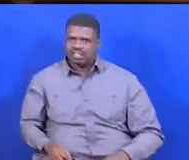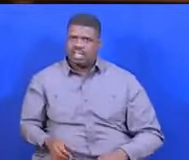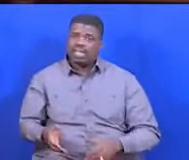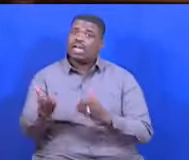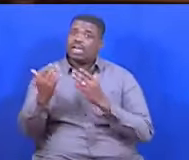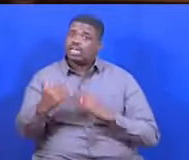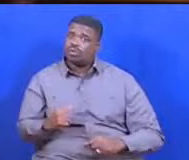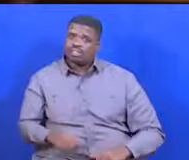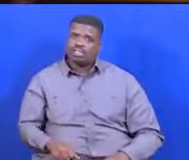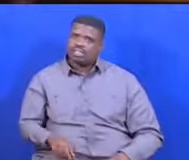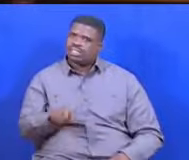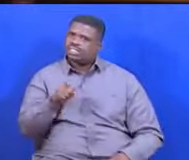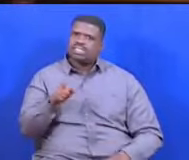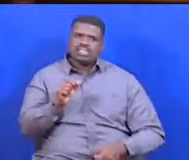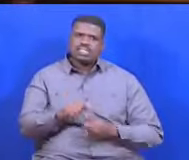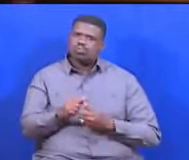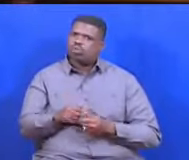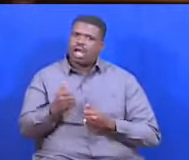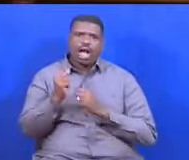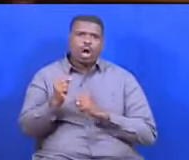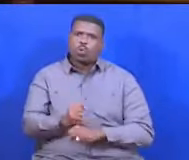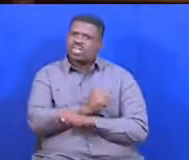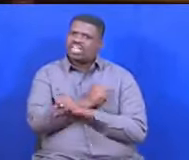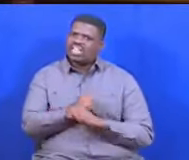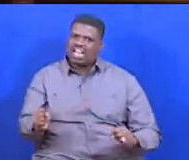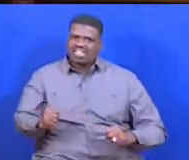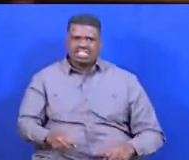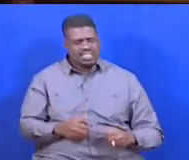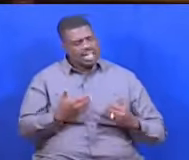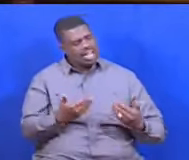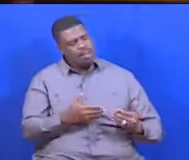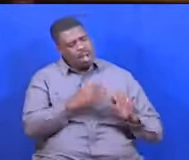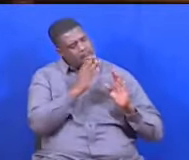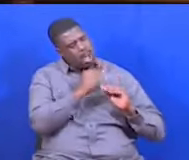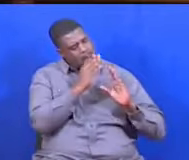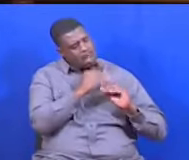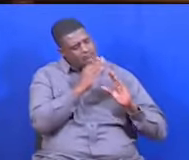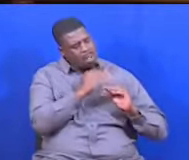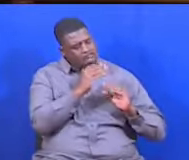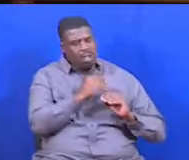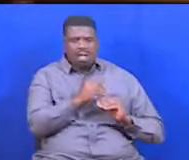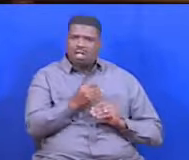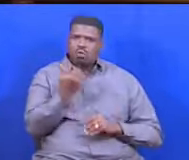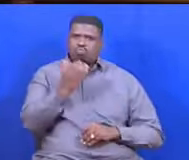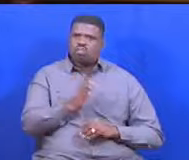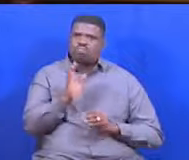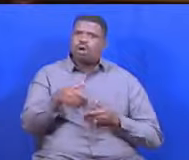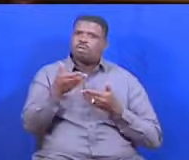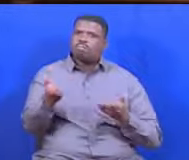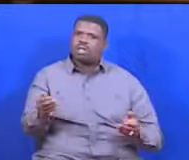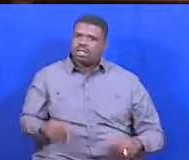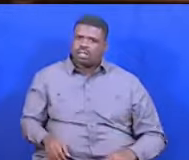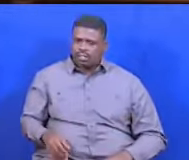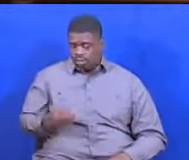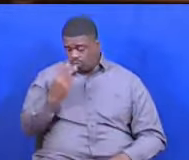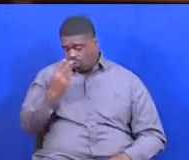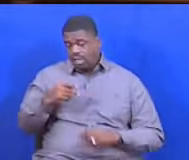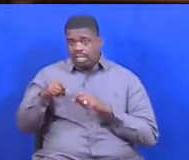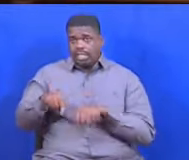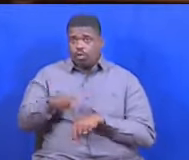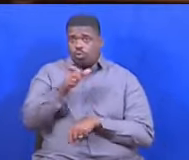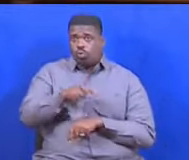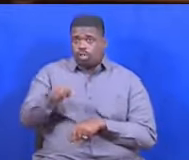ataimudu? Hicho kitu ambacho hakiwezekani. Kwa hiyo tutakuwa tunapiga propaganda ambazo hazina msingi. Leo hii kiangalia